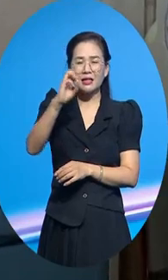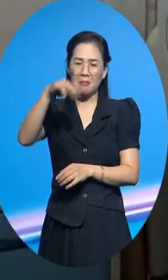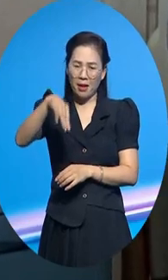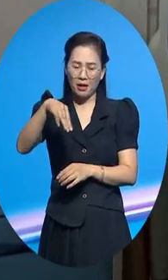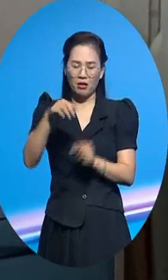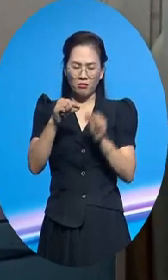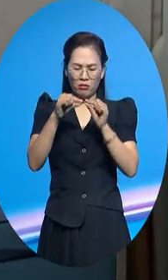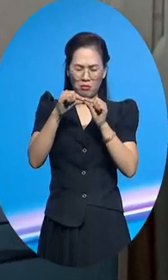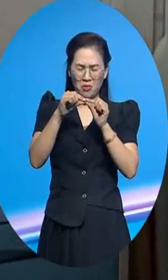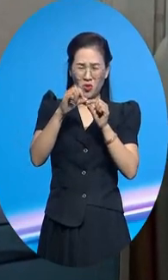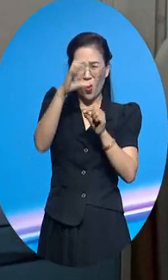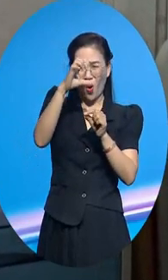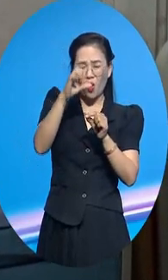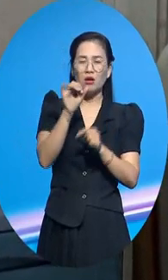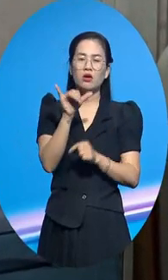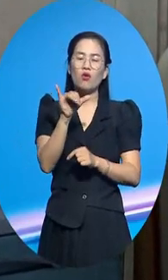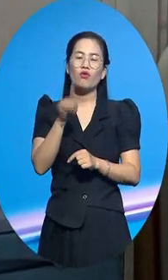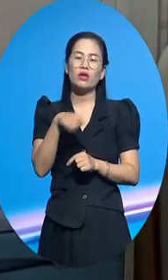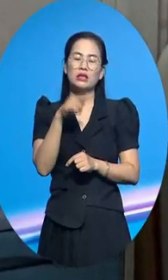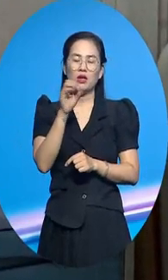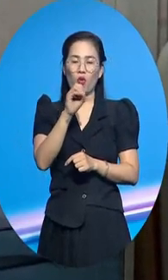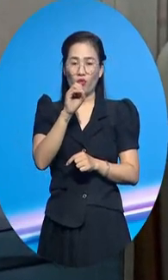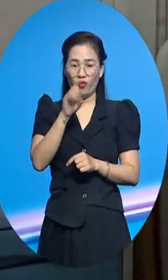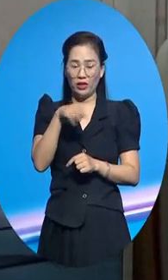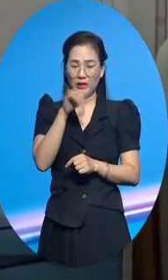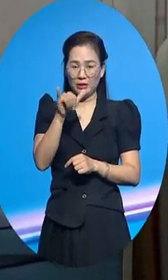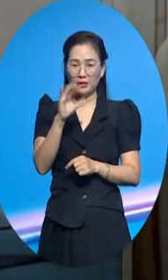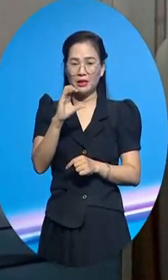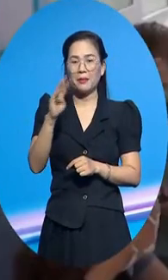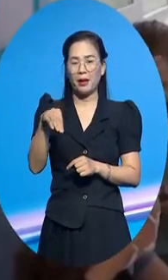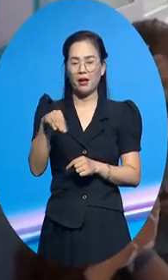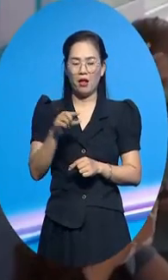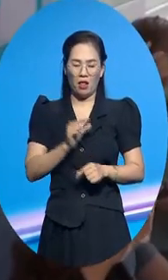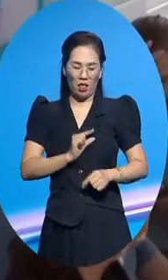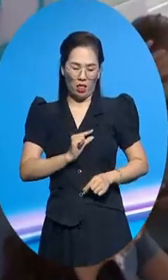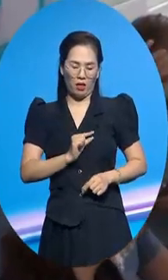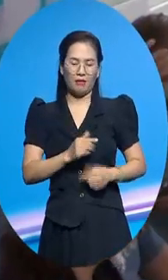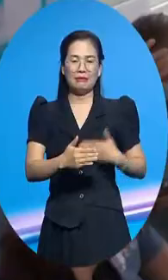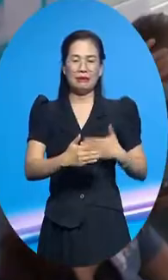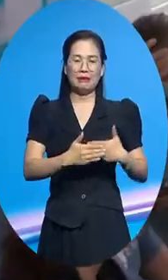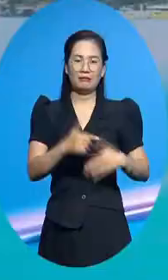rộng chỗ lớn nhất khoảng 0,6cm, nằm cao sát cung động mạch chủ trên.